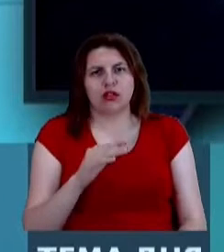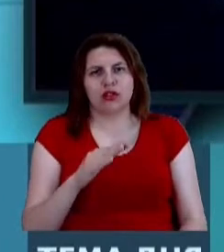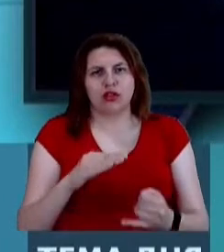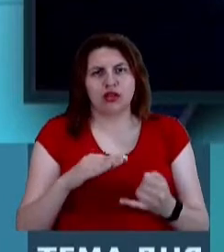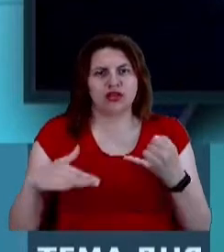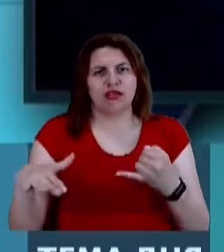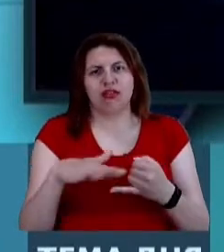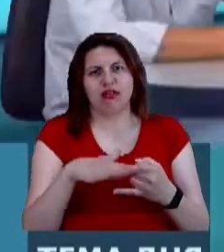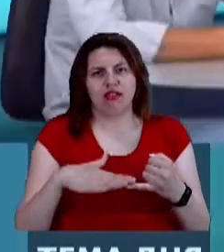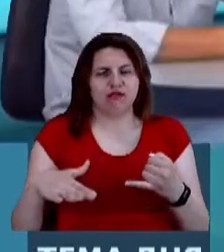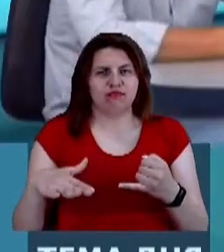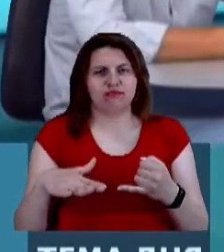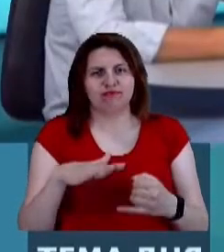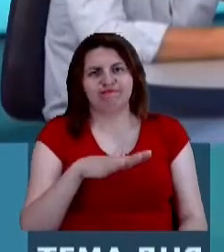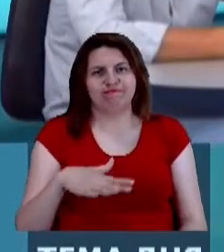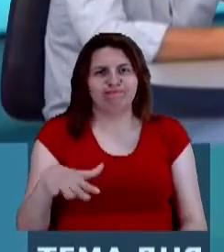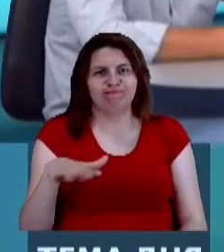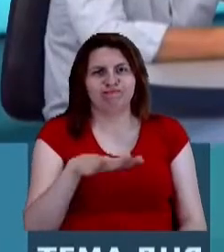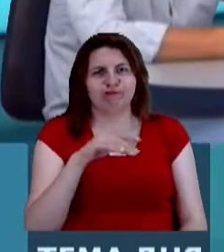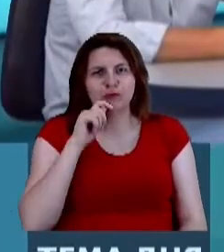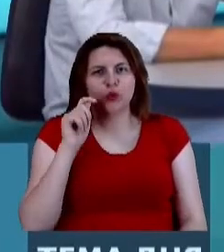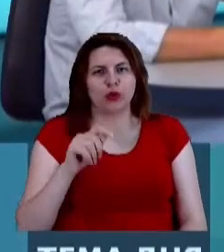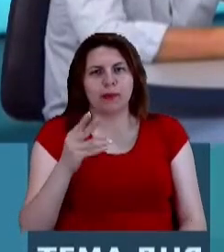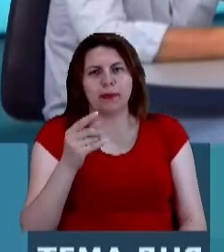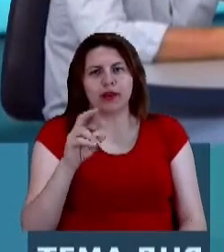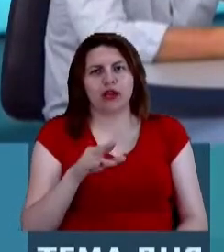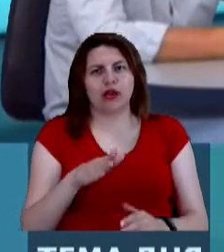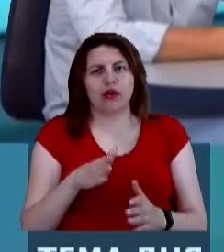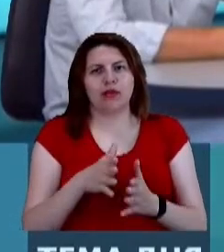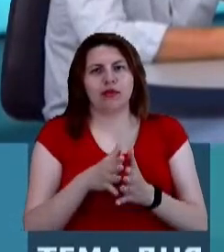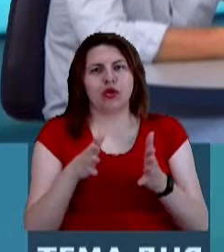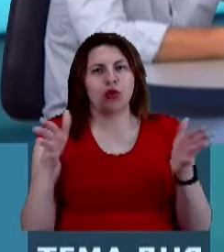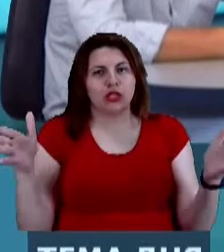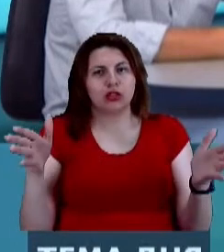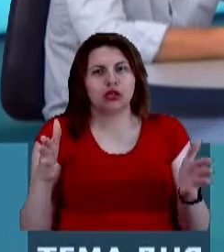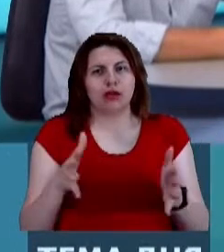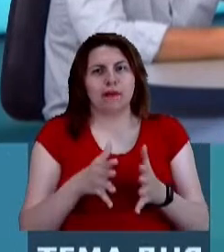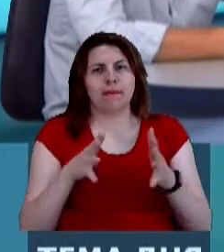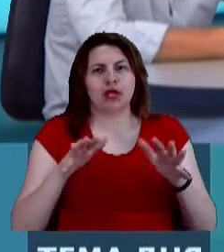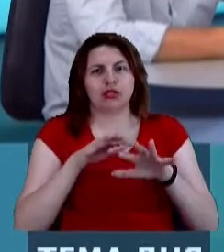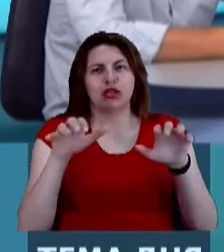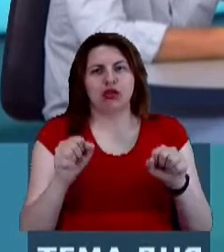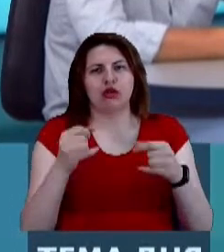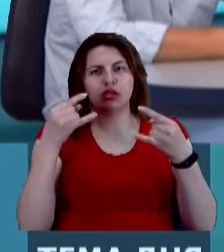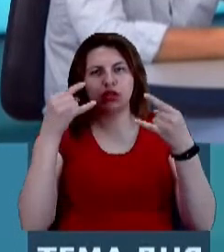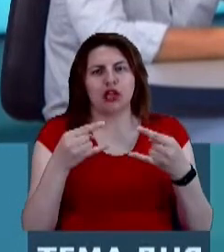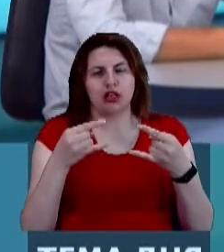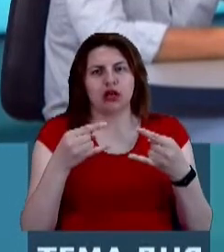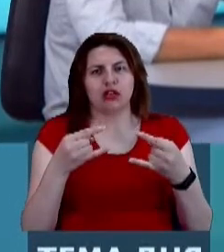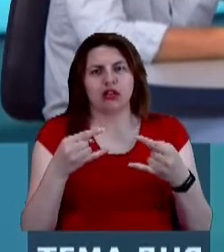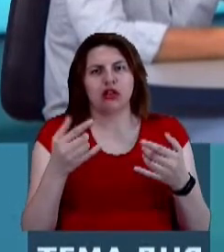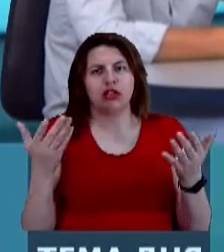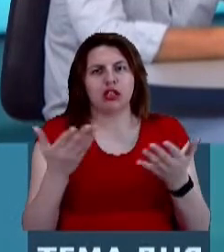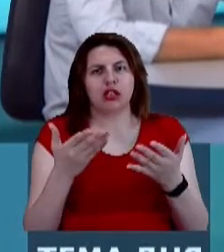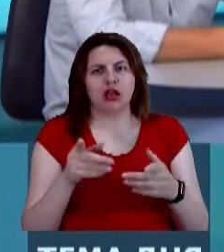тому що український медіапростір все більше і більше починають захоплювати телеканали, які або